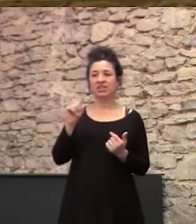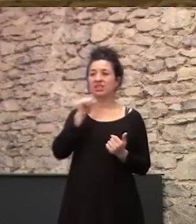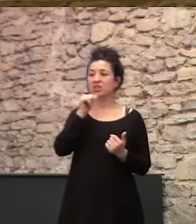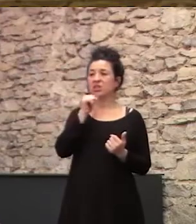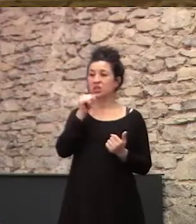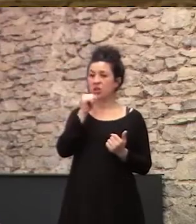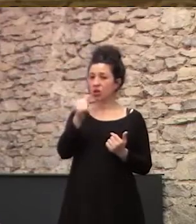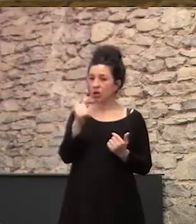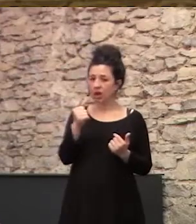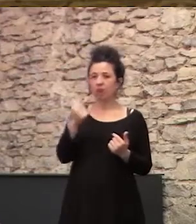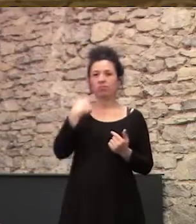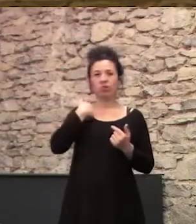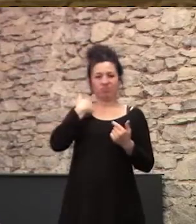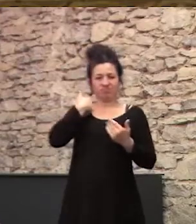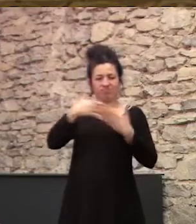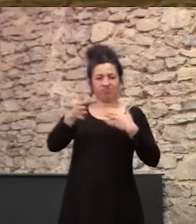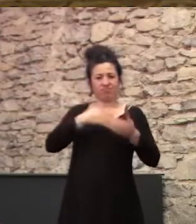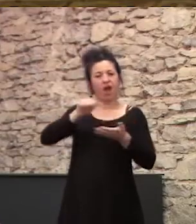tonu bakarreko idazle bat.